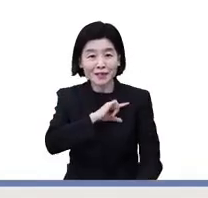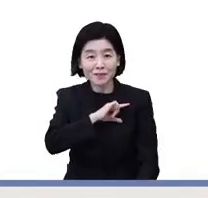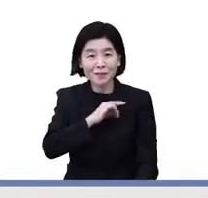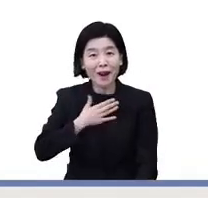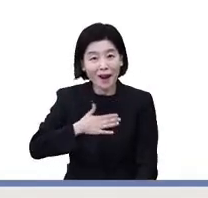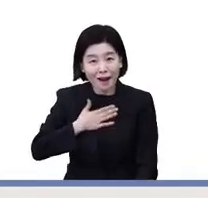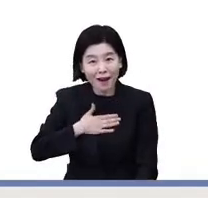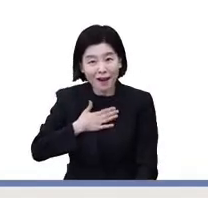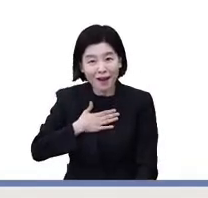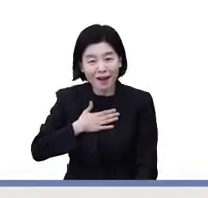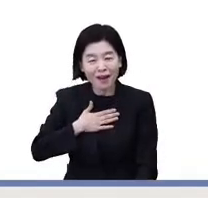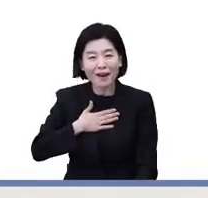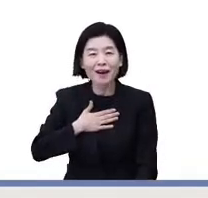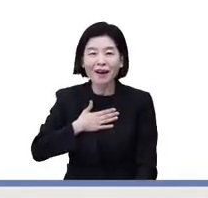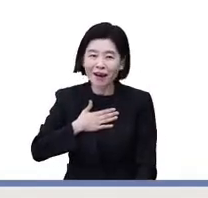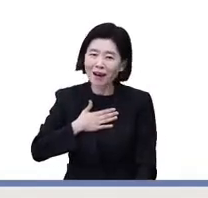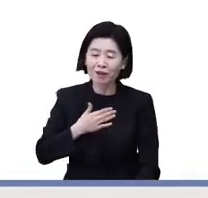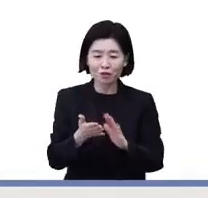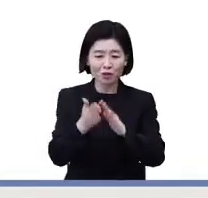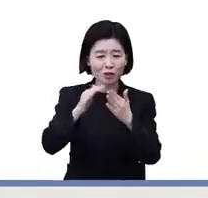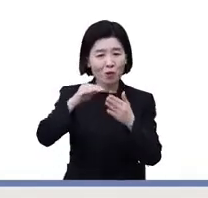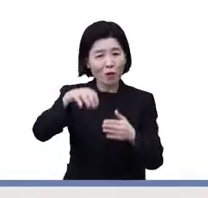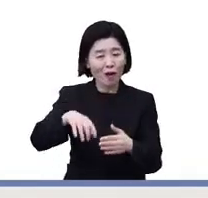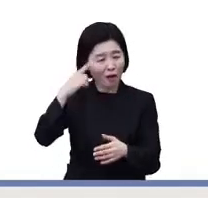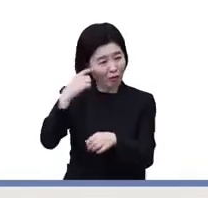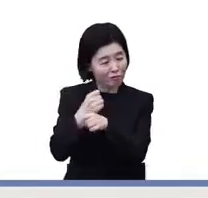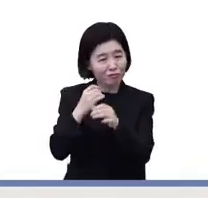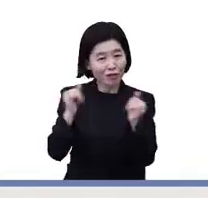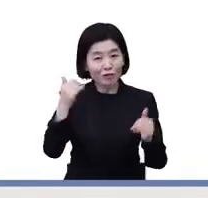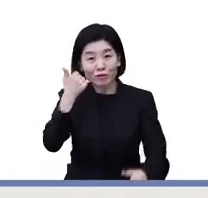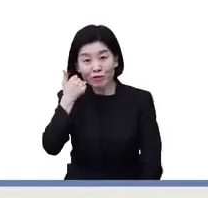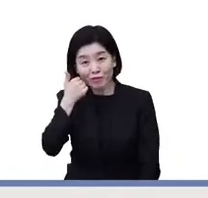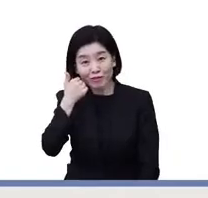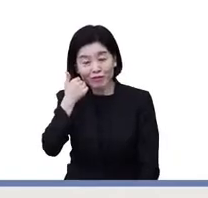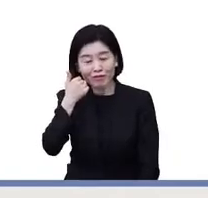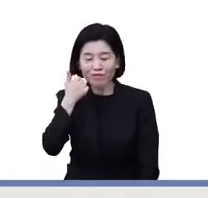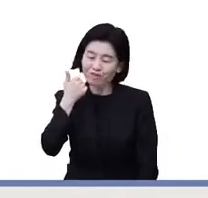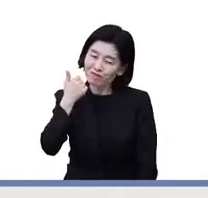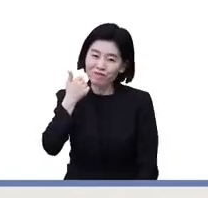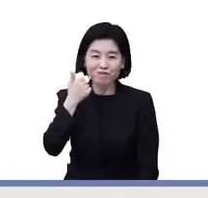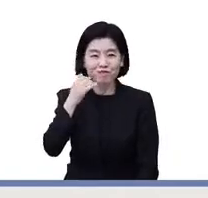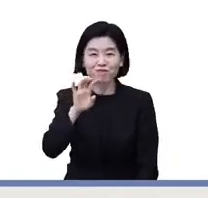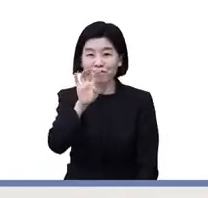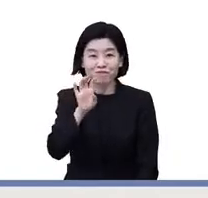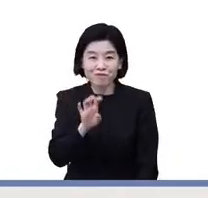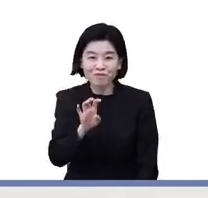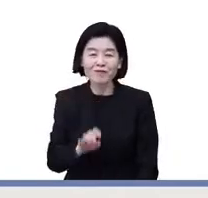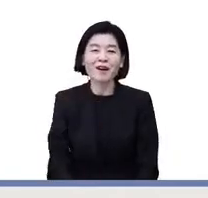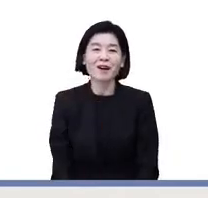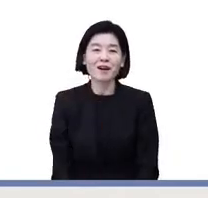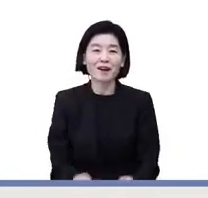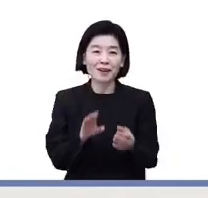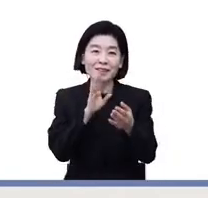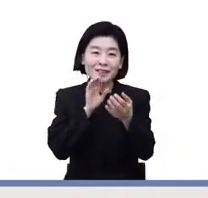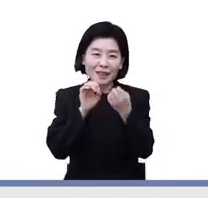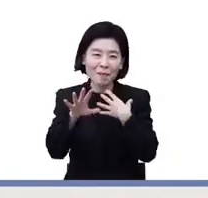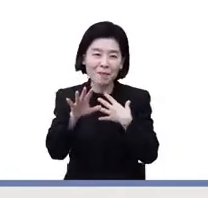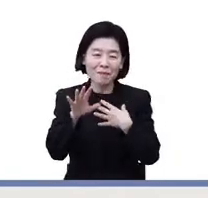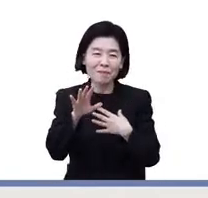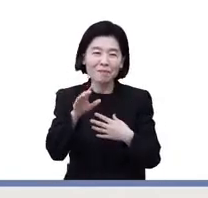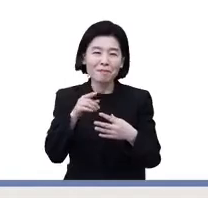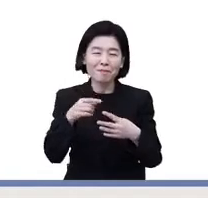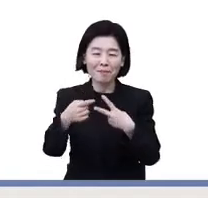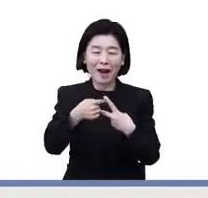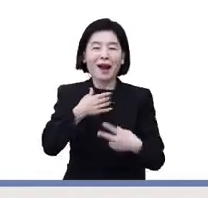이름이 있으세요? 유치원인데 무슨 학자야 하시는 분도 계실 것 같고요. 글쎄요. 맞추시는 분도 계실 것 같은데